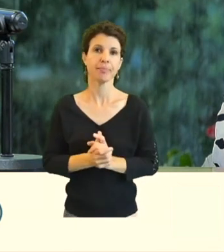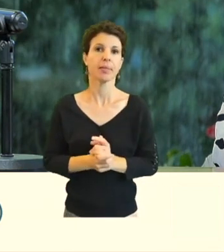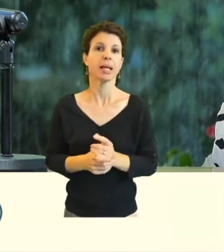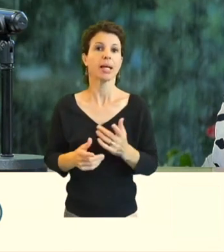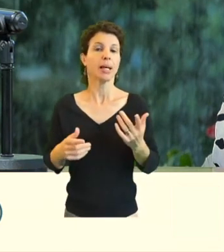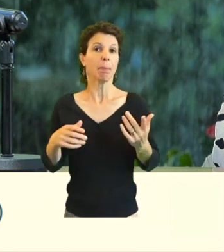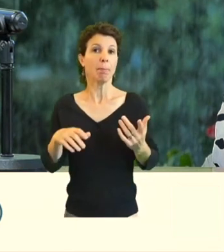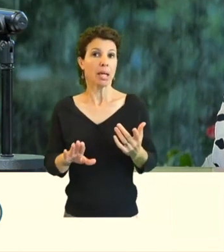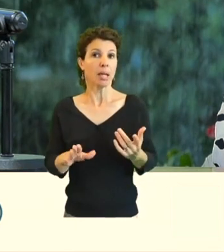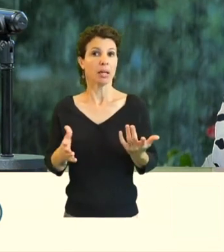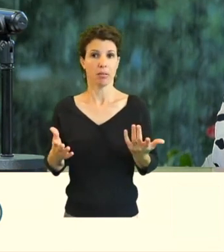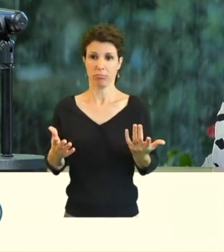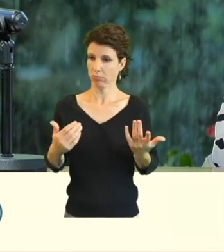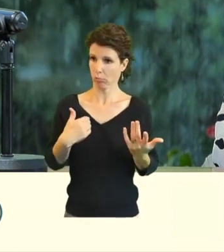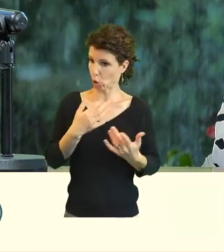Cela étant,